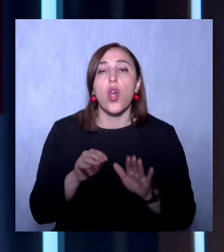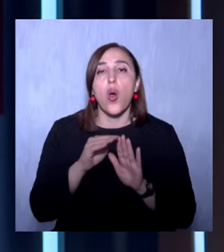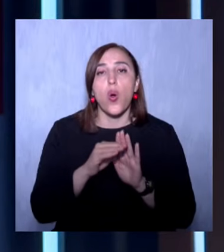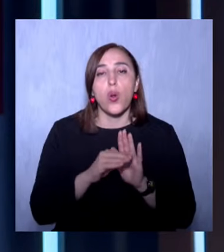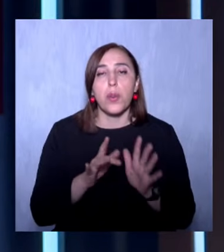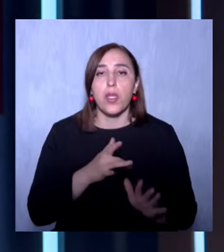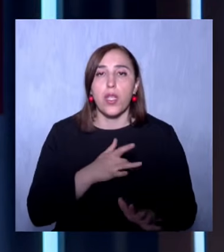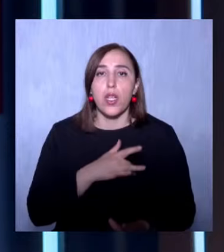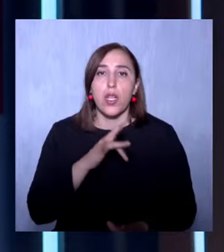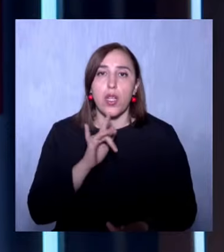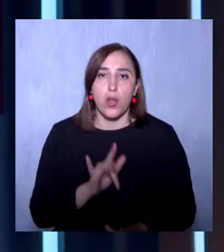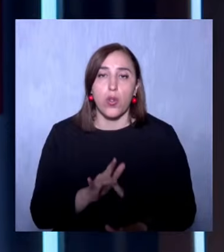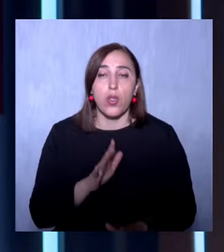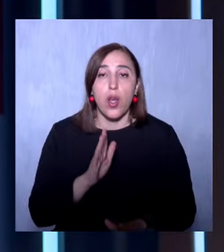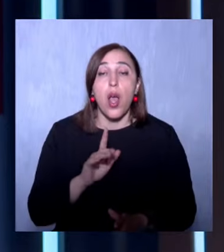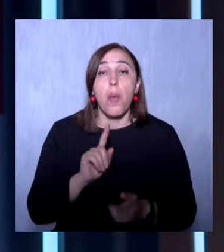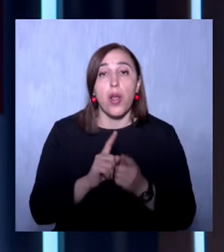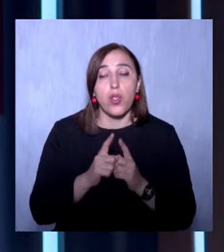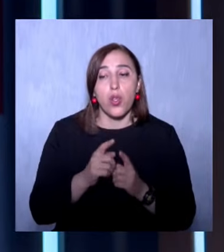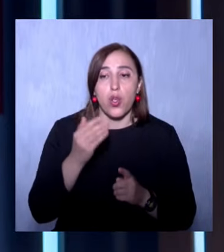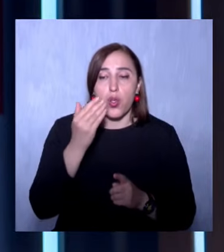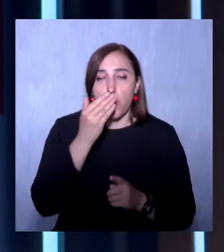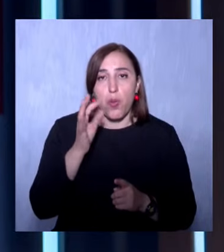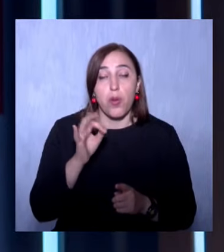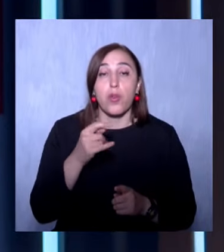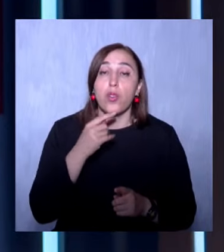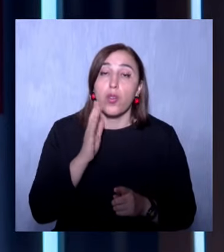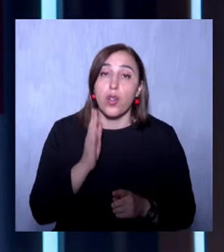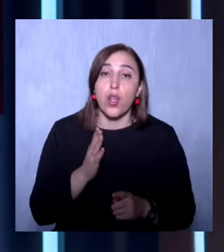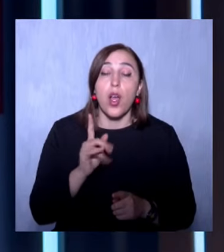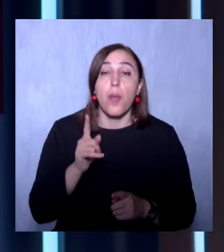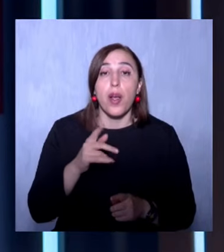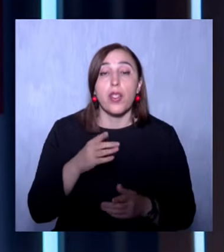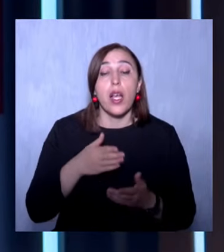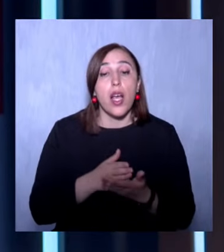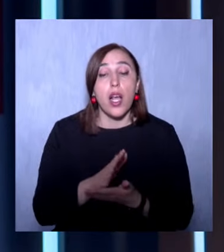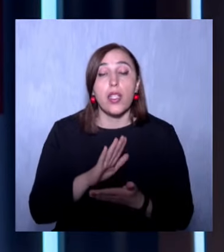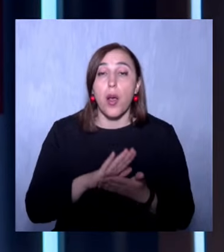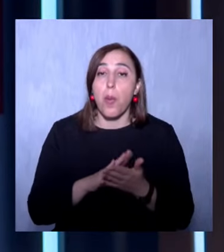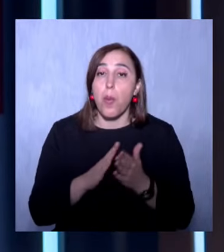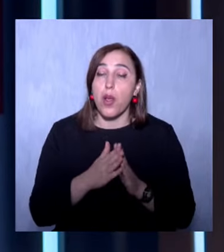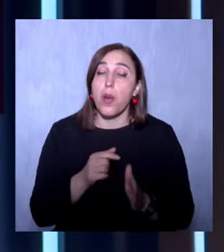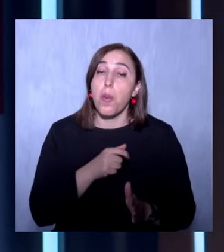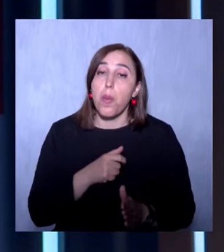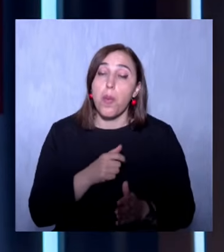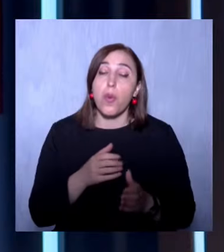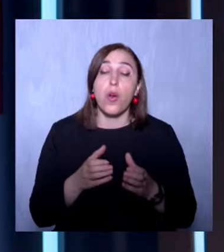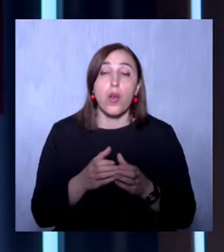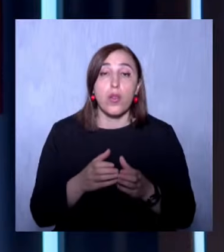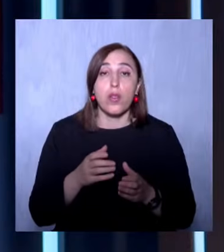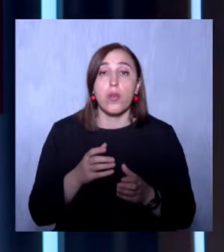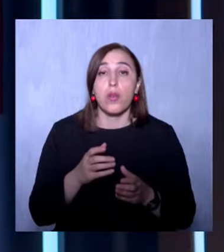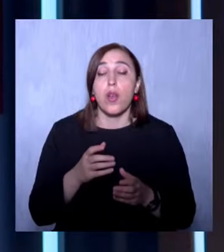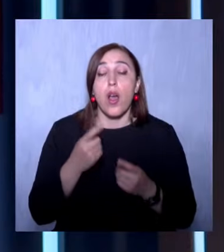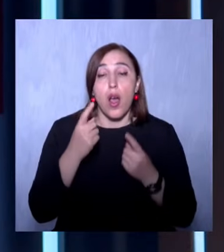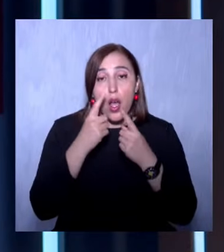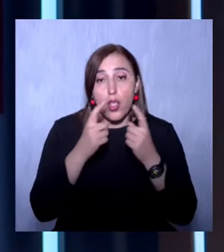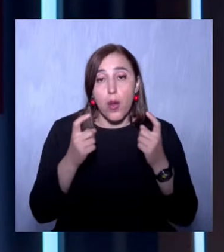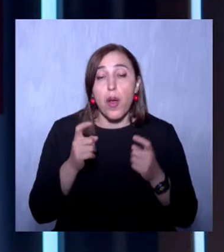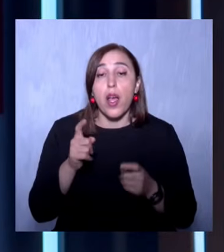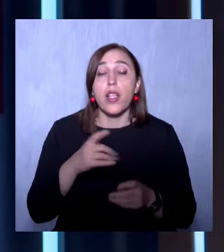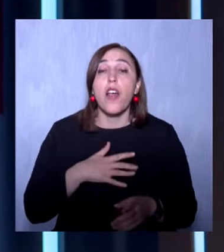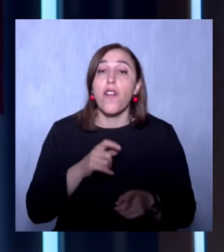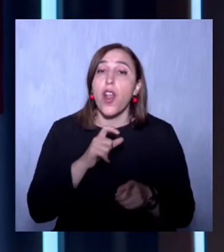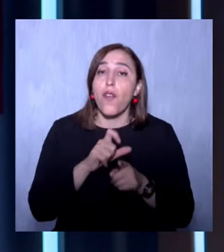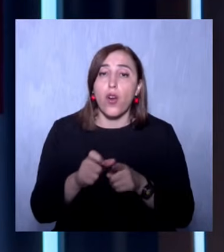է, համարում է նահանջ ժողովրդավարությունից։ Սակայն իշխող քաղաքացիական պայմանագրից շտապում են ասել, որ վիրավորանքը